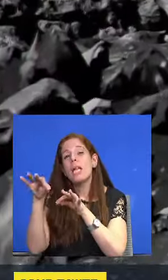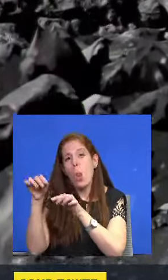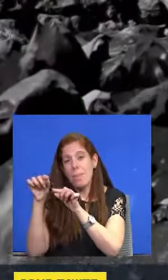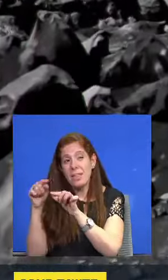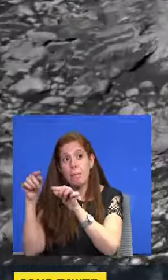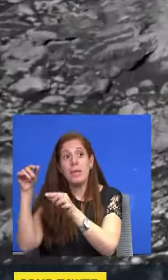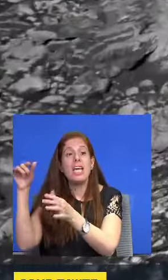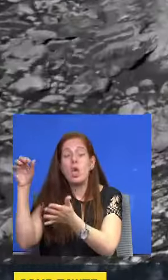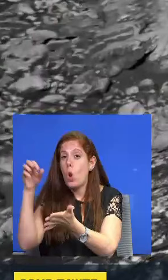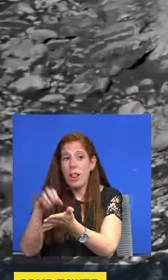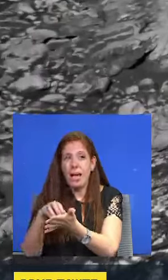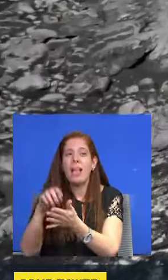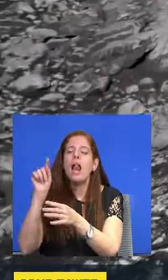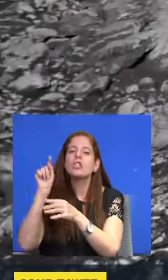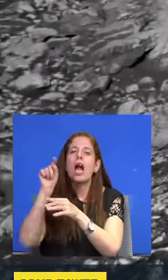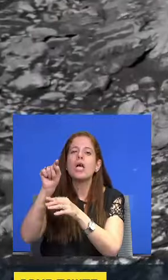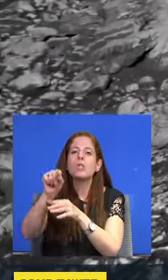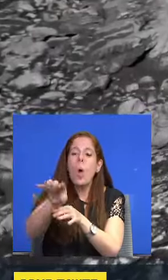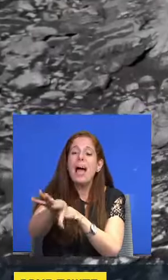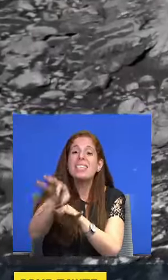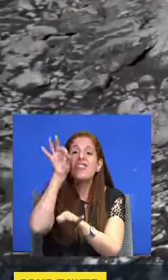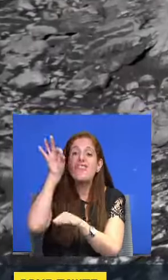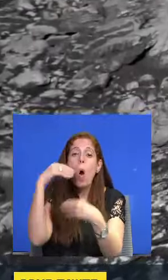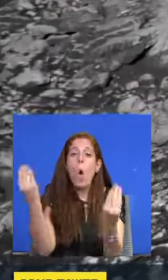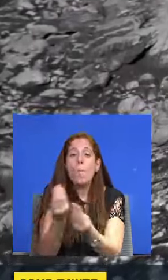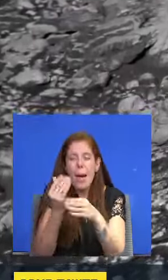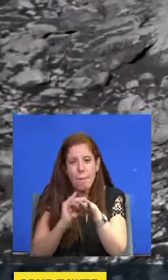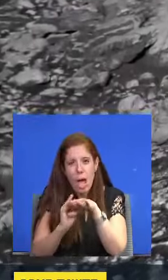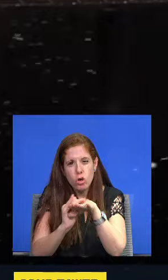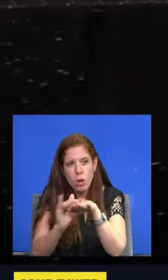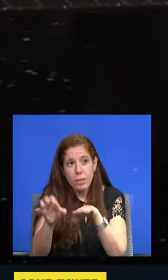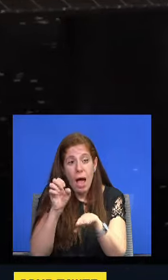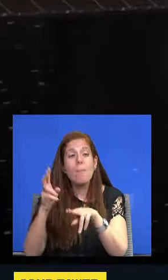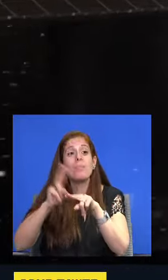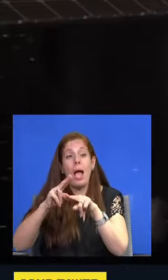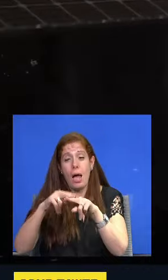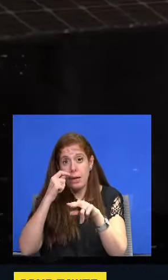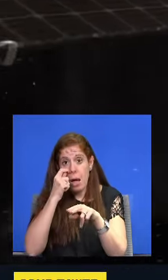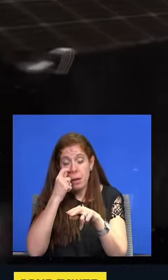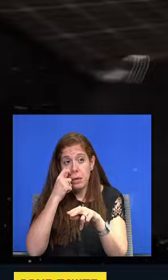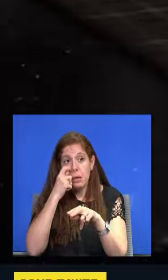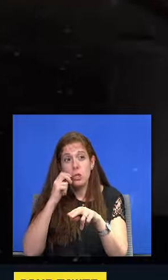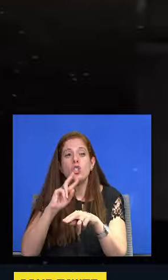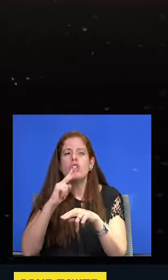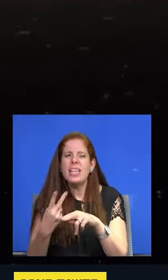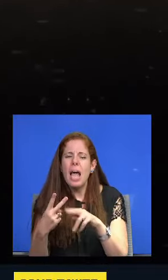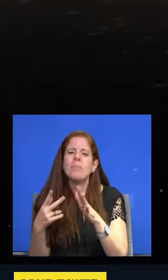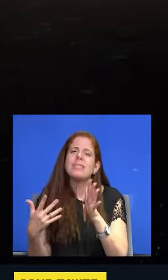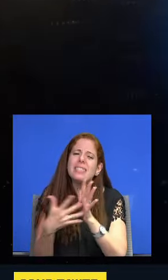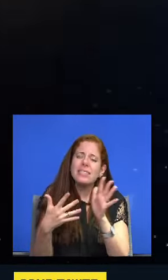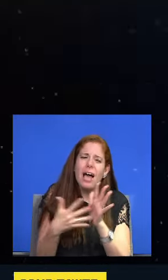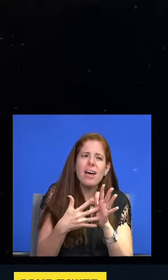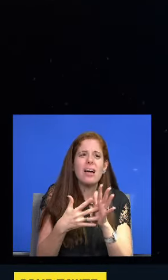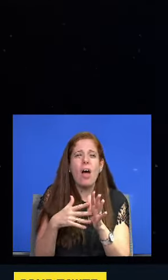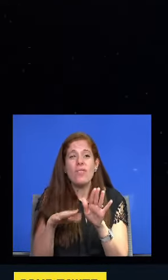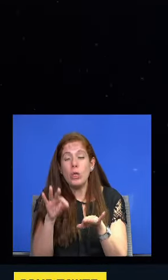אלא שלחה זרוע רובוטית ואספה חומרים מפני השטח. אחר כך בילתה 2 שנים בסריקות וקליטת נתונים